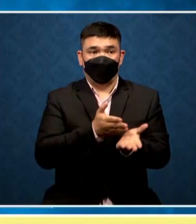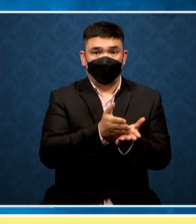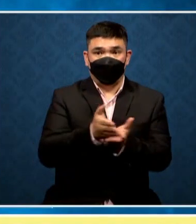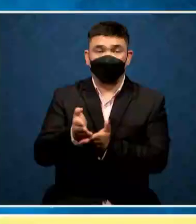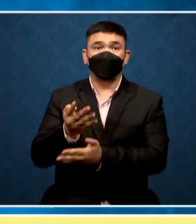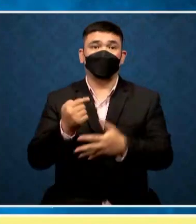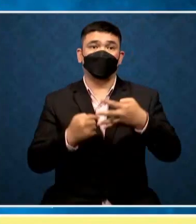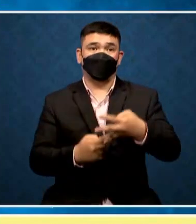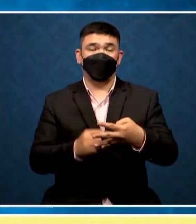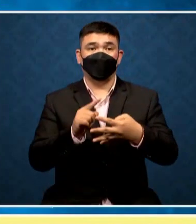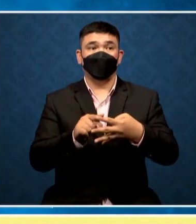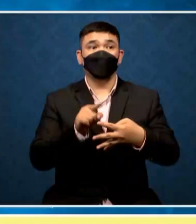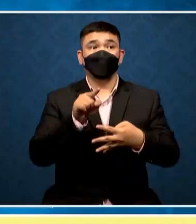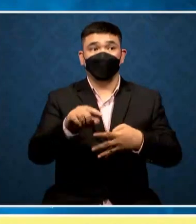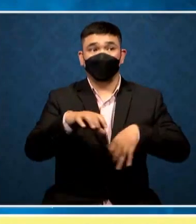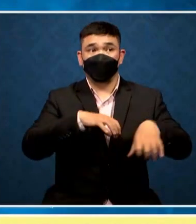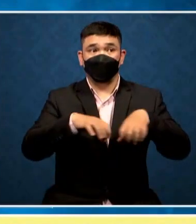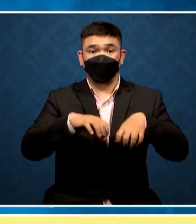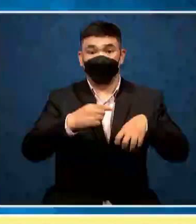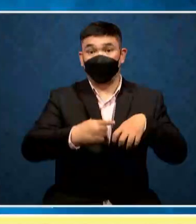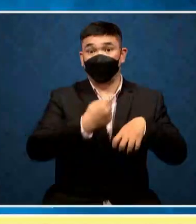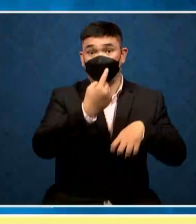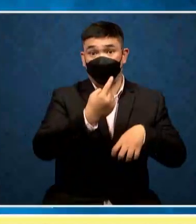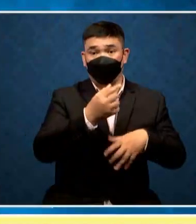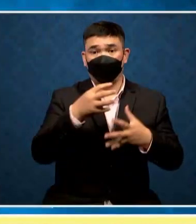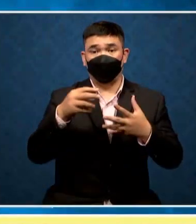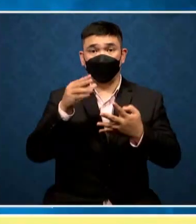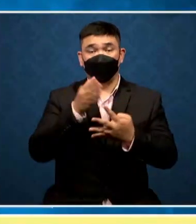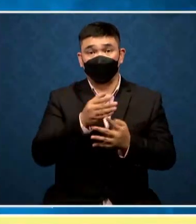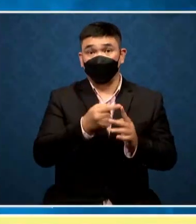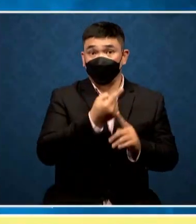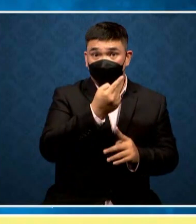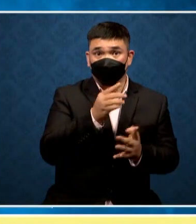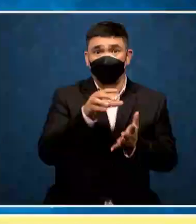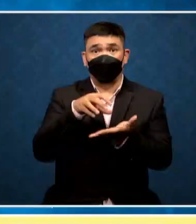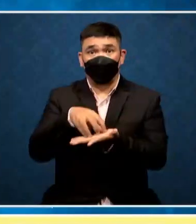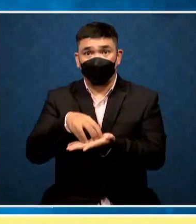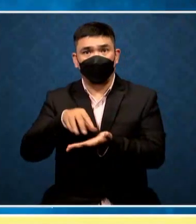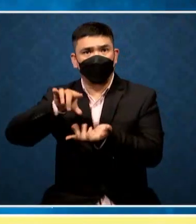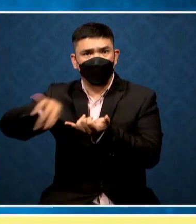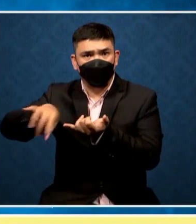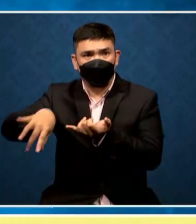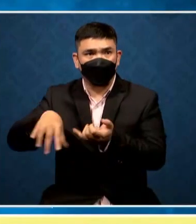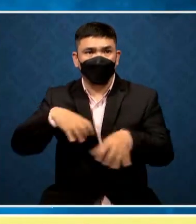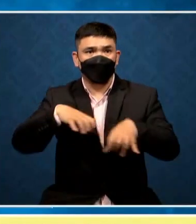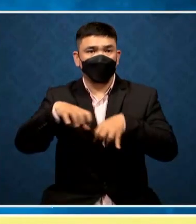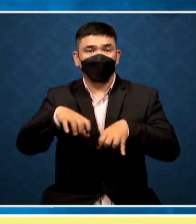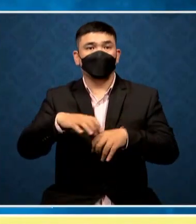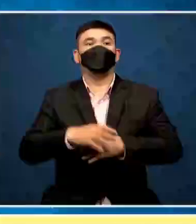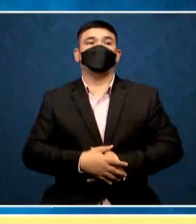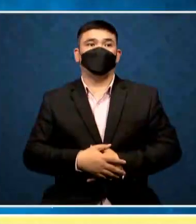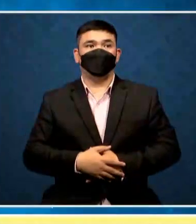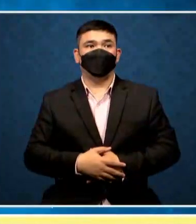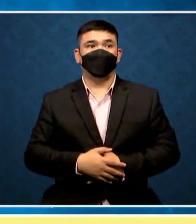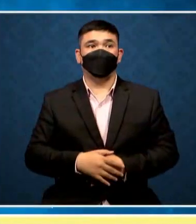ด้แรกก็คือเปด้านจัดการขยะที่ต้นทางแล้วก็กลางทาง ปายทาง รมทั้งการจัการการบรหจัดการขยะนะครั